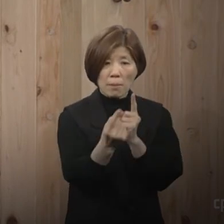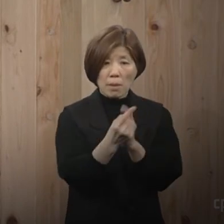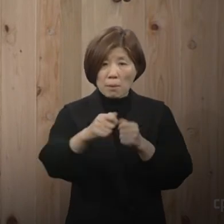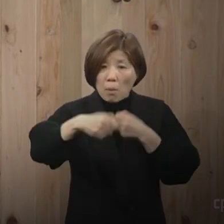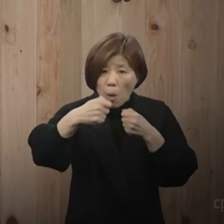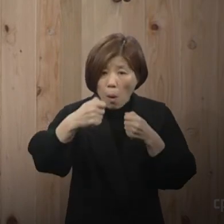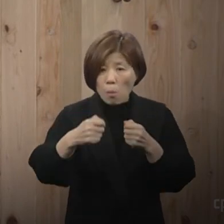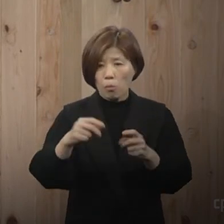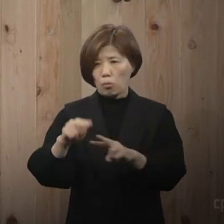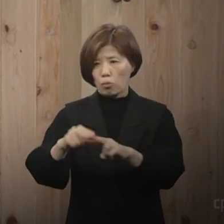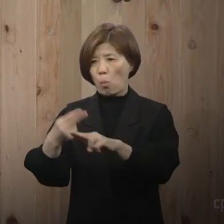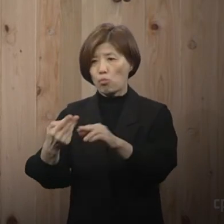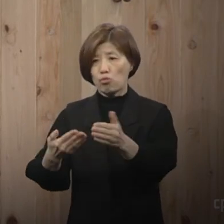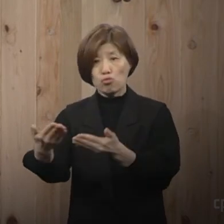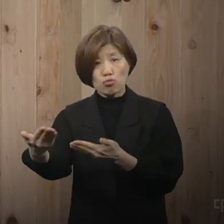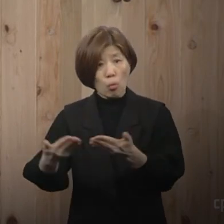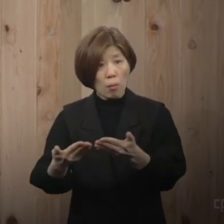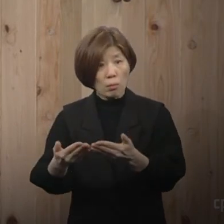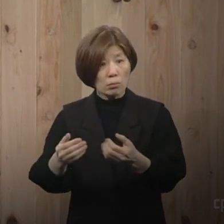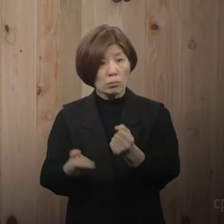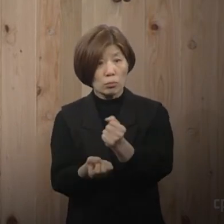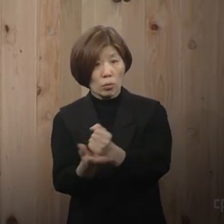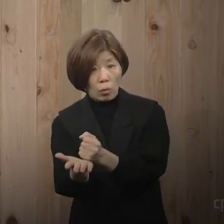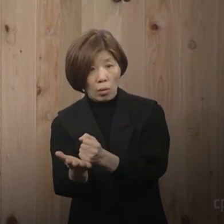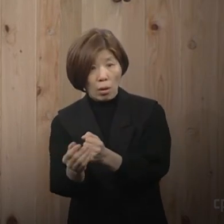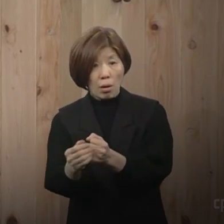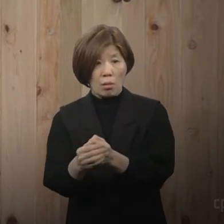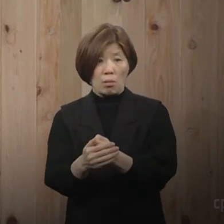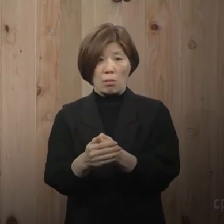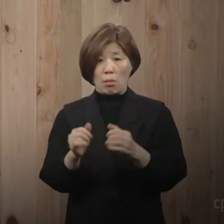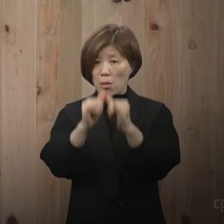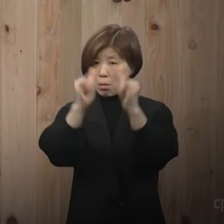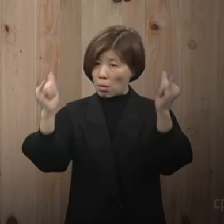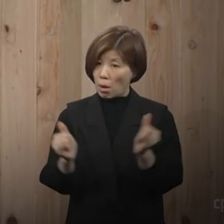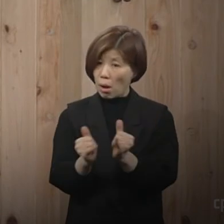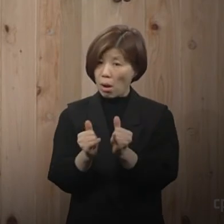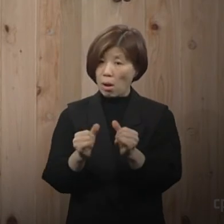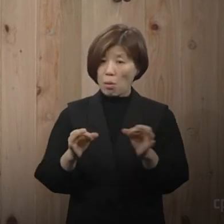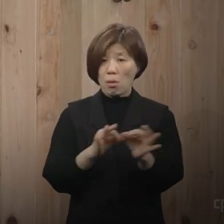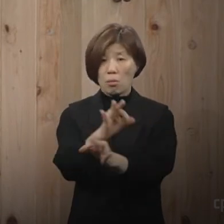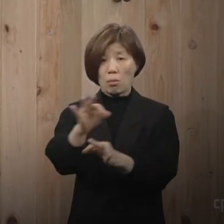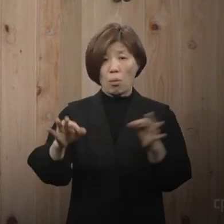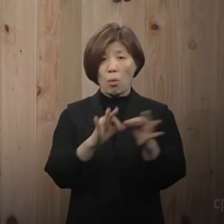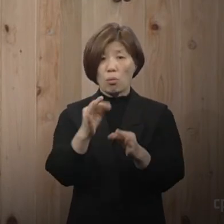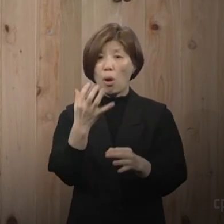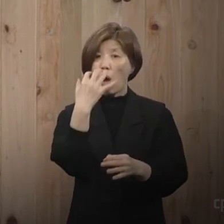많이 주고받잖아요. 그래서 사회적으로는 경제적인 효과도 작지가 않아요.